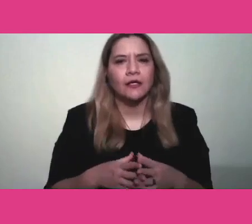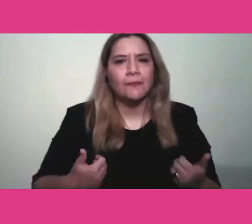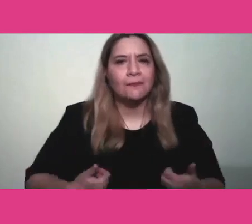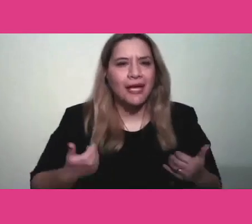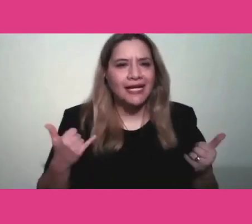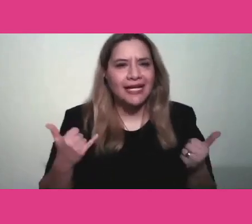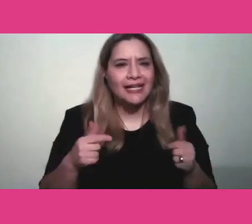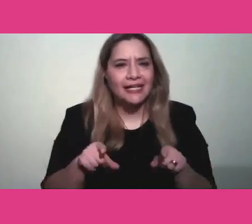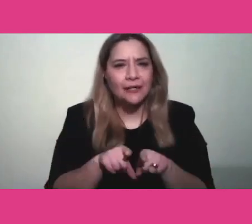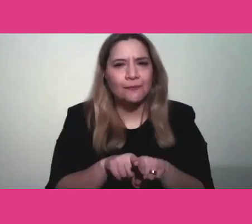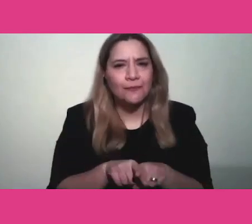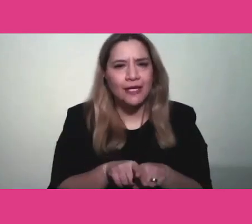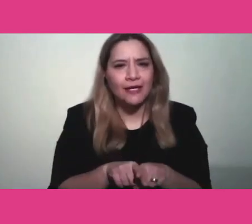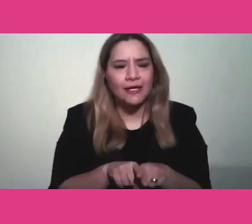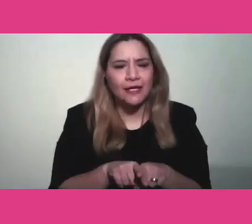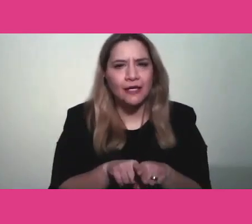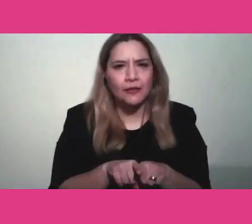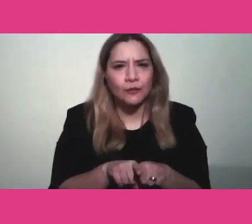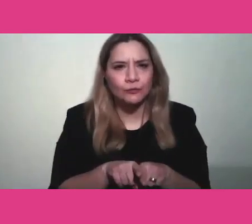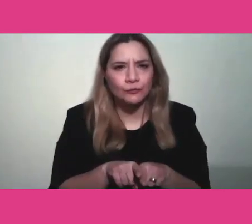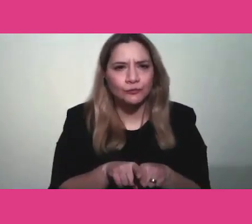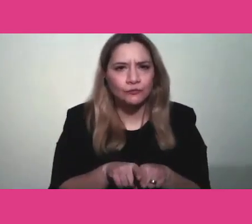με τον